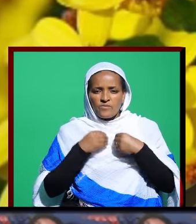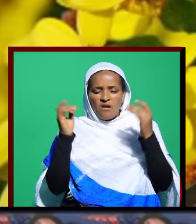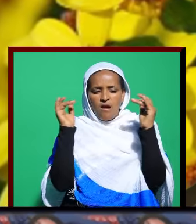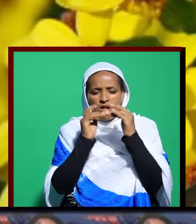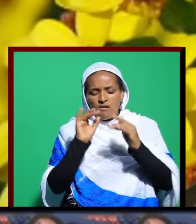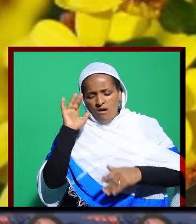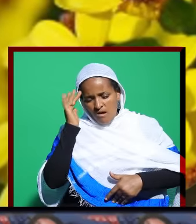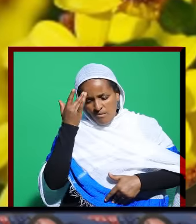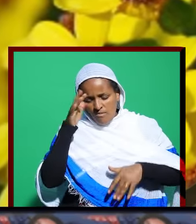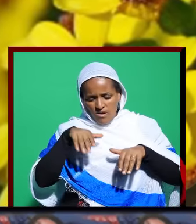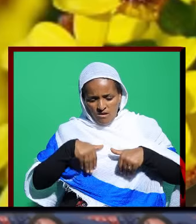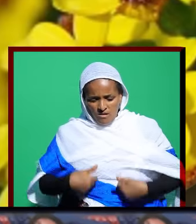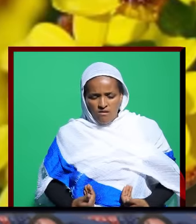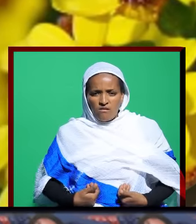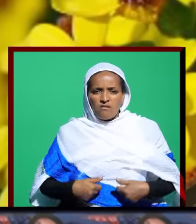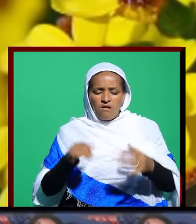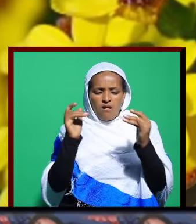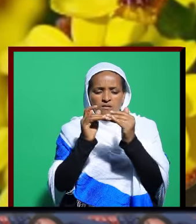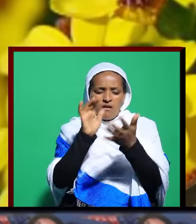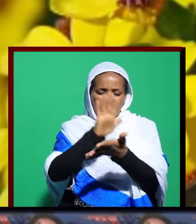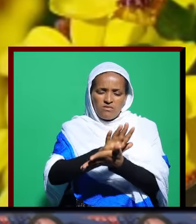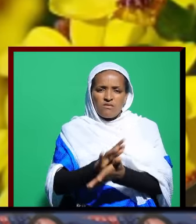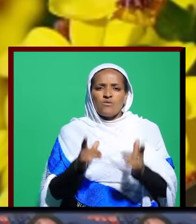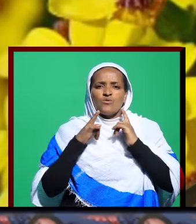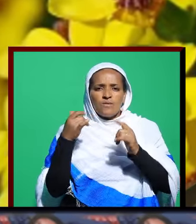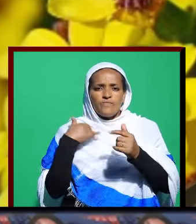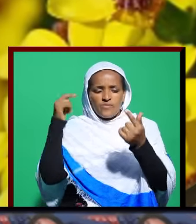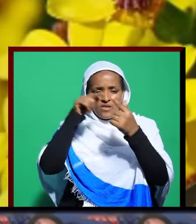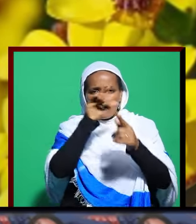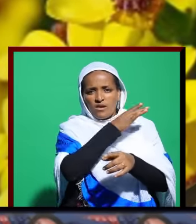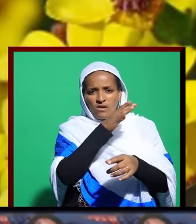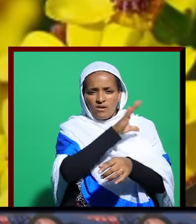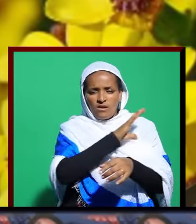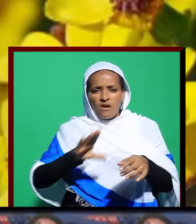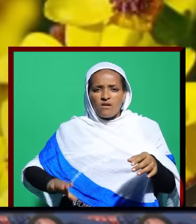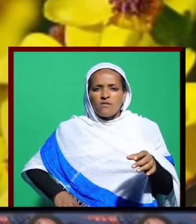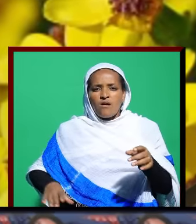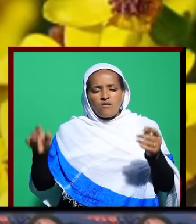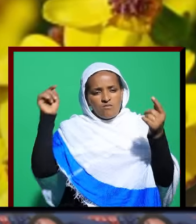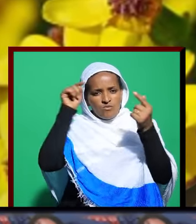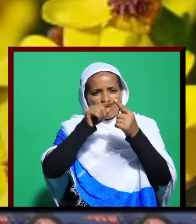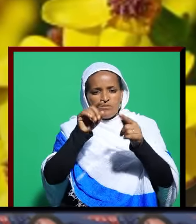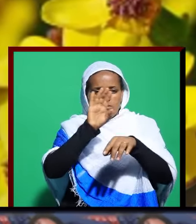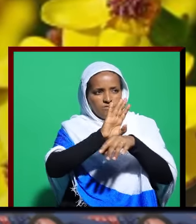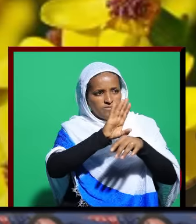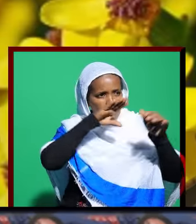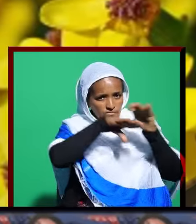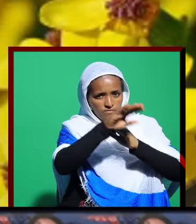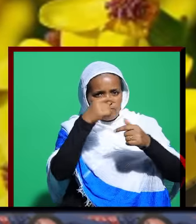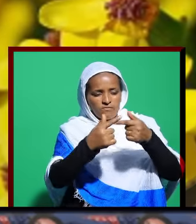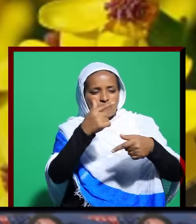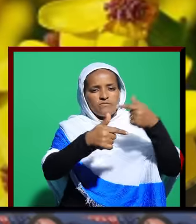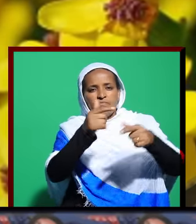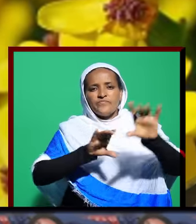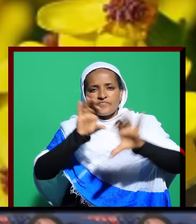የአልጋ ቁራኛ ሆኖ ደክሞ አርጅቶ ከአልጋው ጋር ተጣብቆ ይኖር ነበር። ጌታ ወደ ቤተ መቅደስ ሲገባ ግን መንፈስ ቅዱስ አነቃውና ወደ